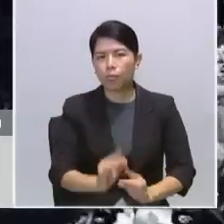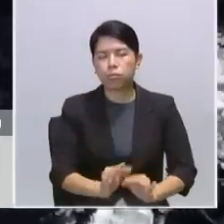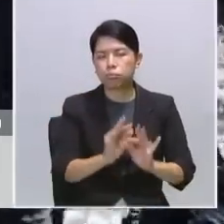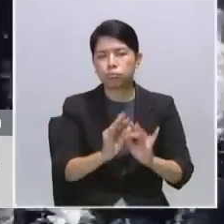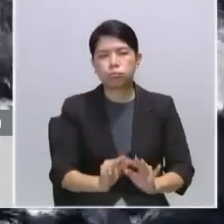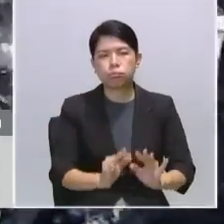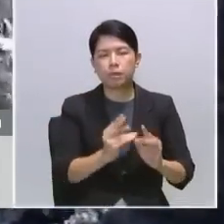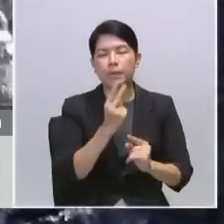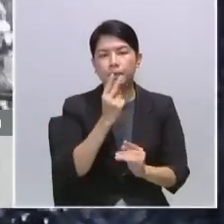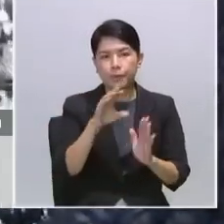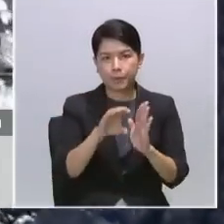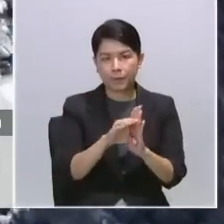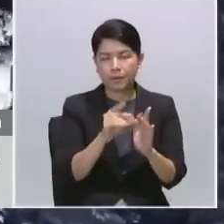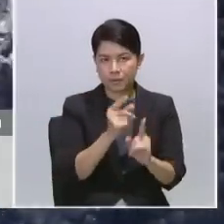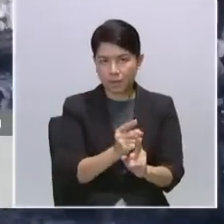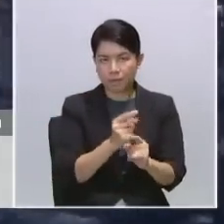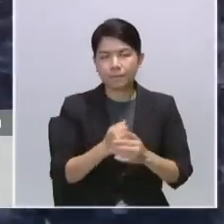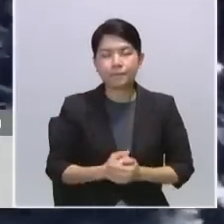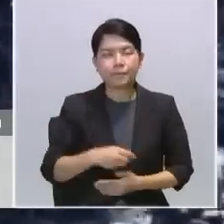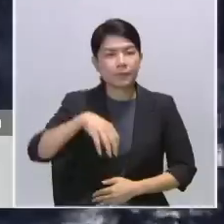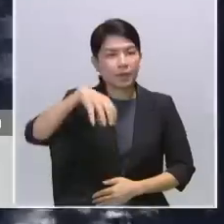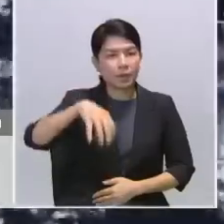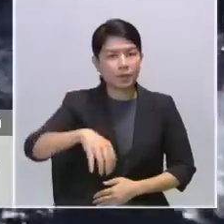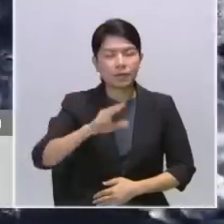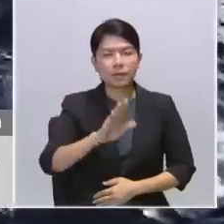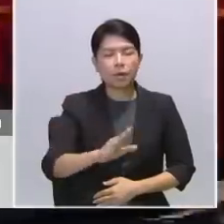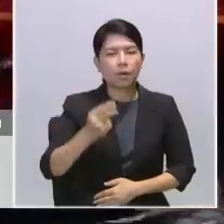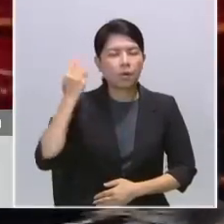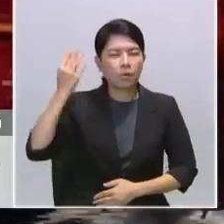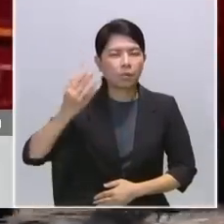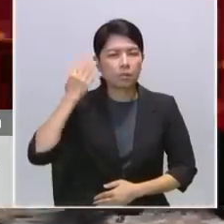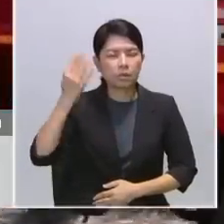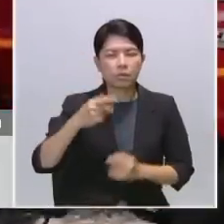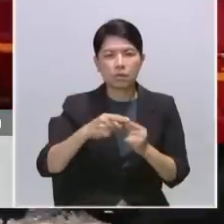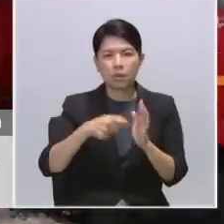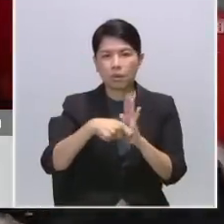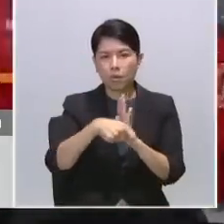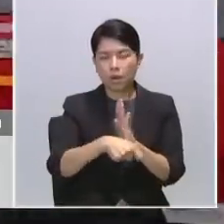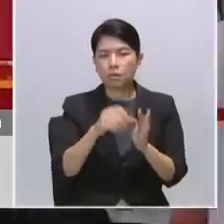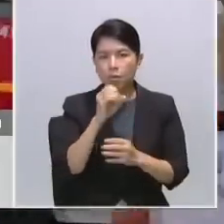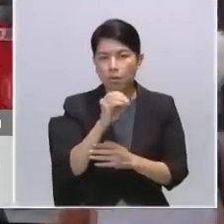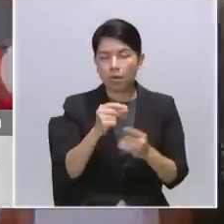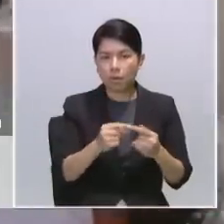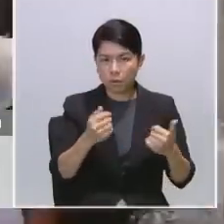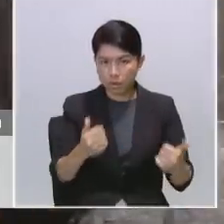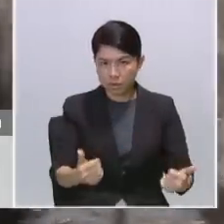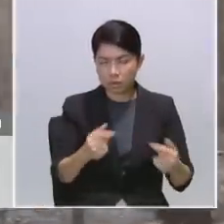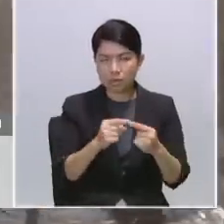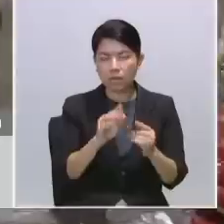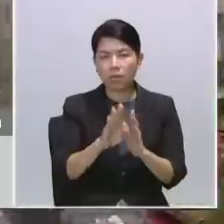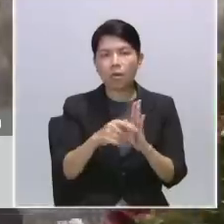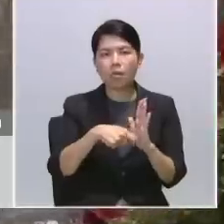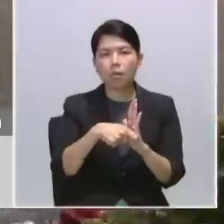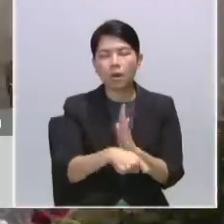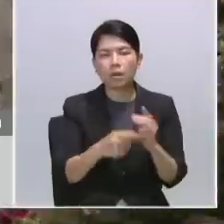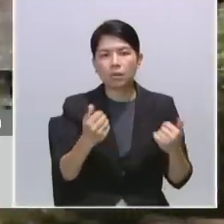าพข่าวนี้เลยค่ะ ขณะที่สถานีอุตุนิยมวิทยานครราชสีมารายงานอากาศในวันนี้นะครับว่าจังหวัดนครราชสีม